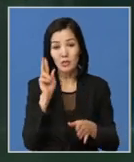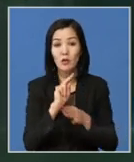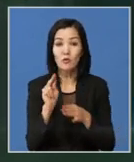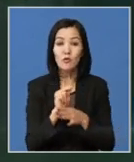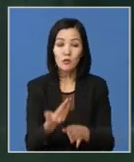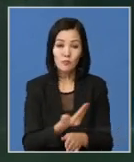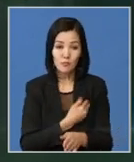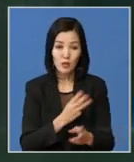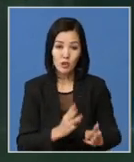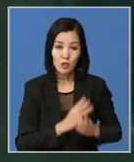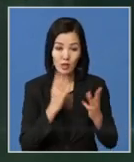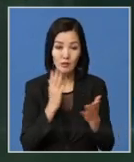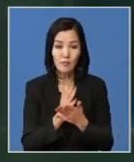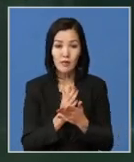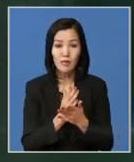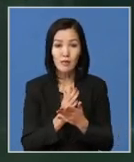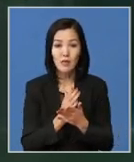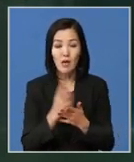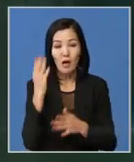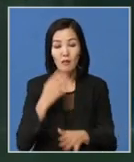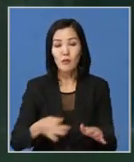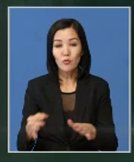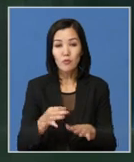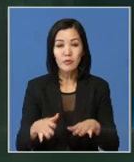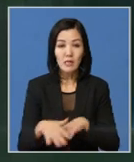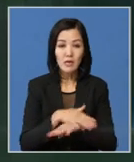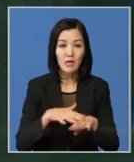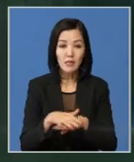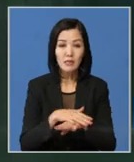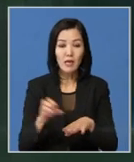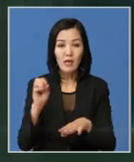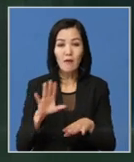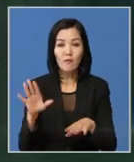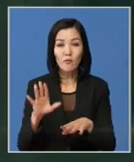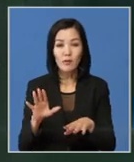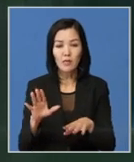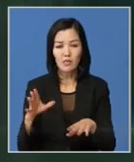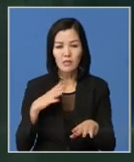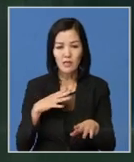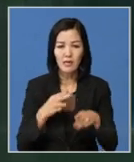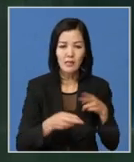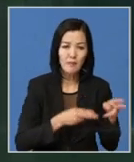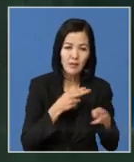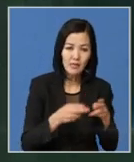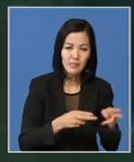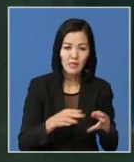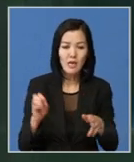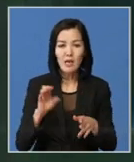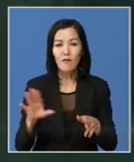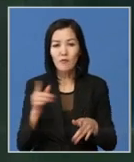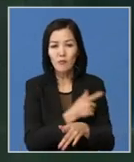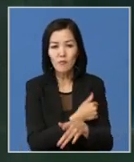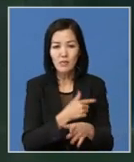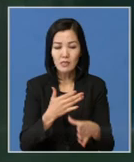И Алматы облысының халқына сол Европада жасалып жатқан операцияны, сол европалық